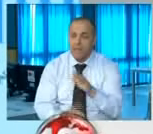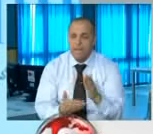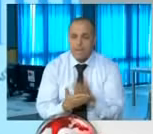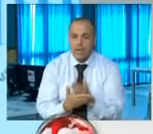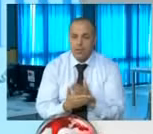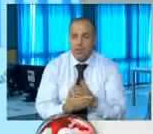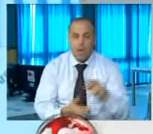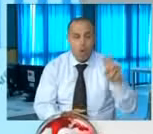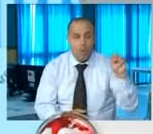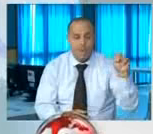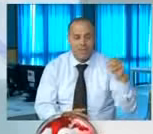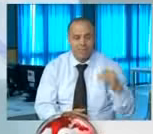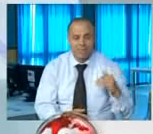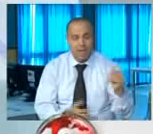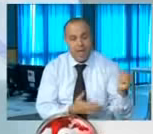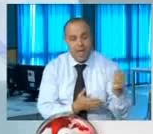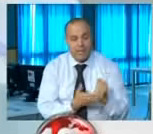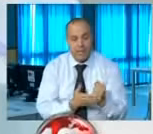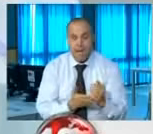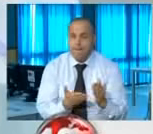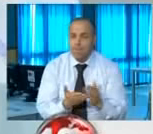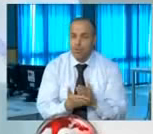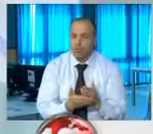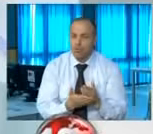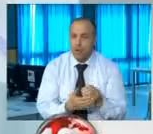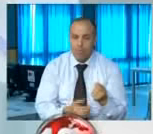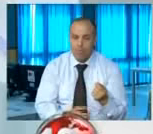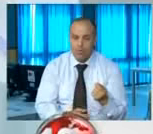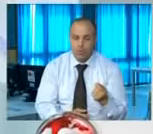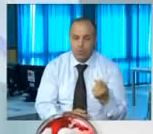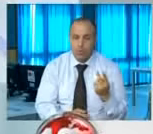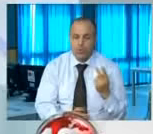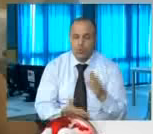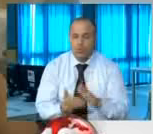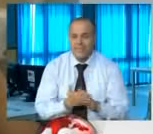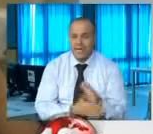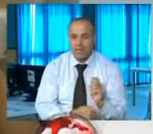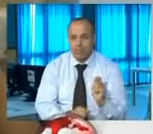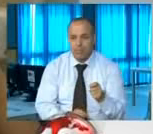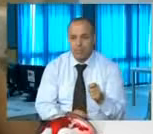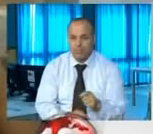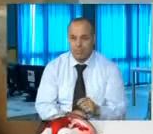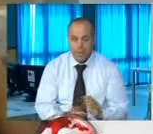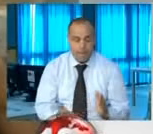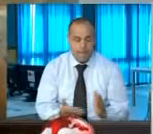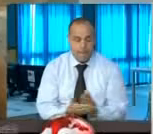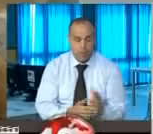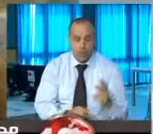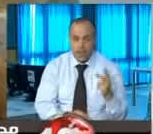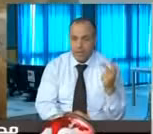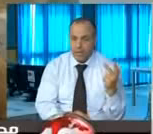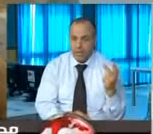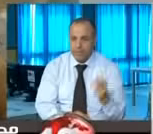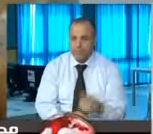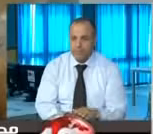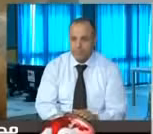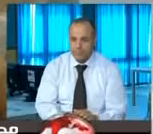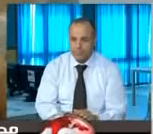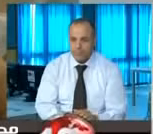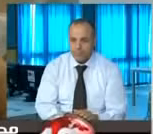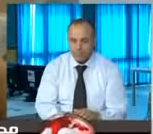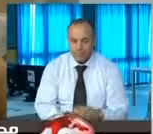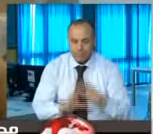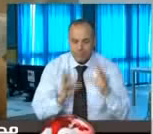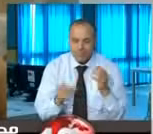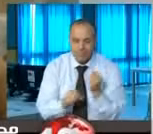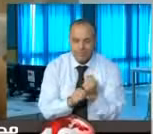الأمم المتحدة الإنمائي مشروعا بقيمة 2 مليون دولار. هذا المشروع الثالث اللي سميناه تعزيز مناخ ريادة